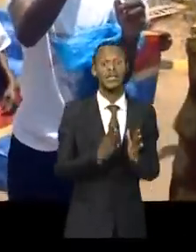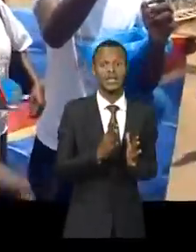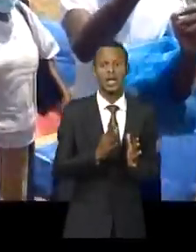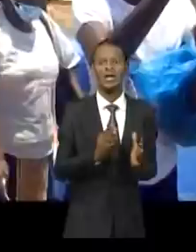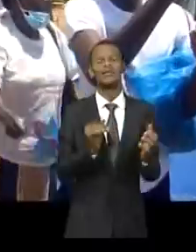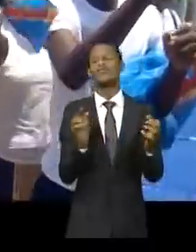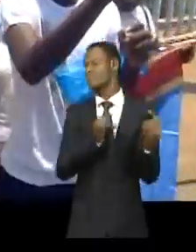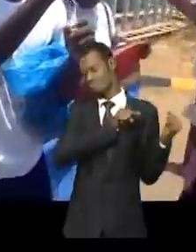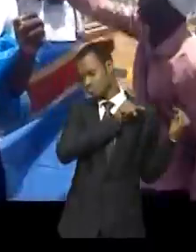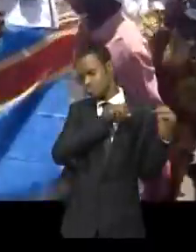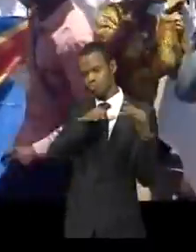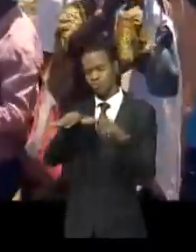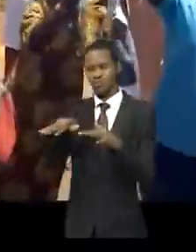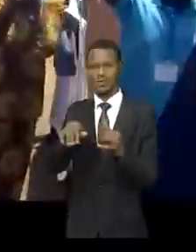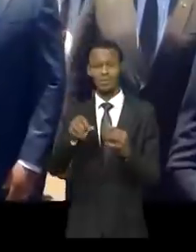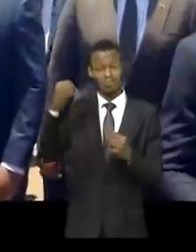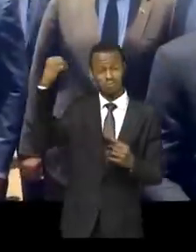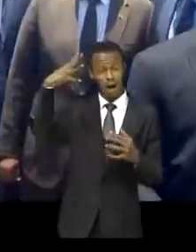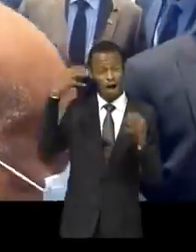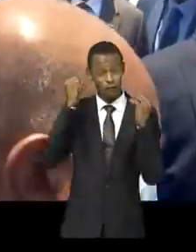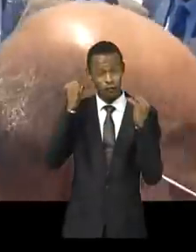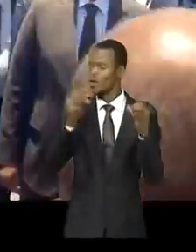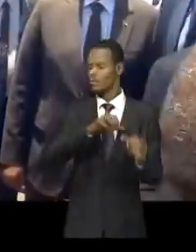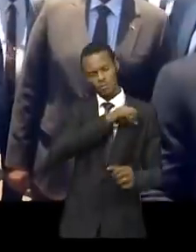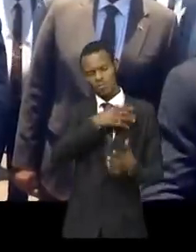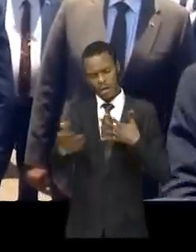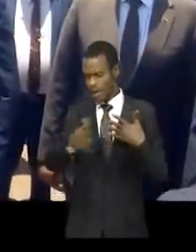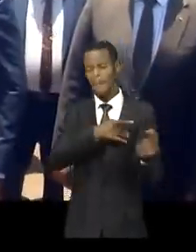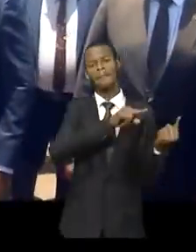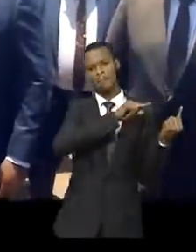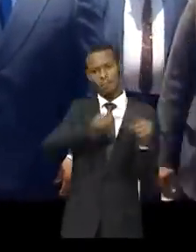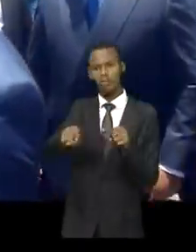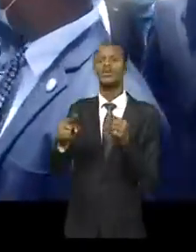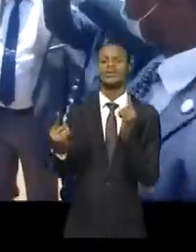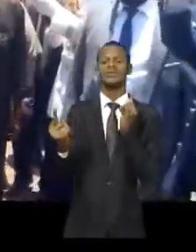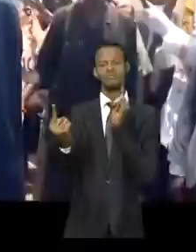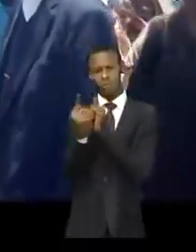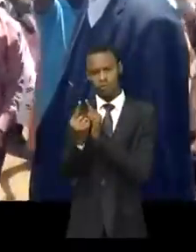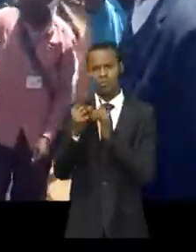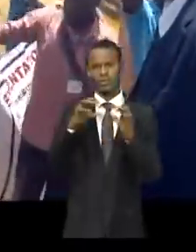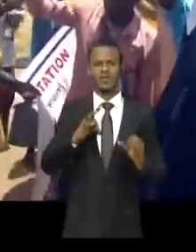le soleil au zénith sous une chaleur qui affiche 43 degrés Celsius.